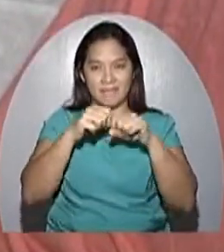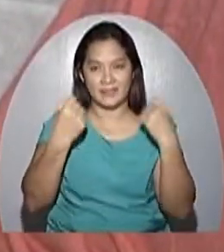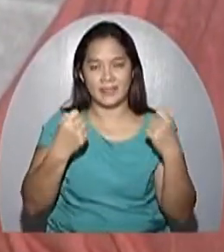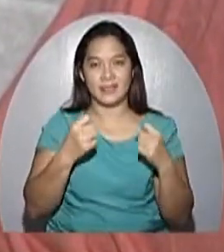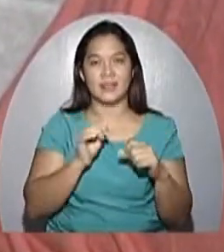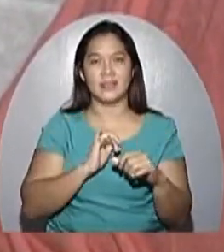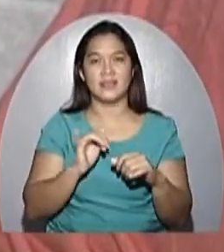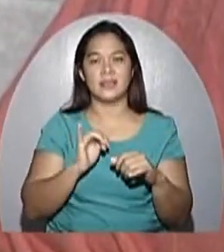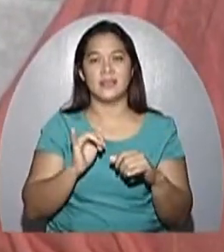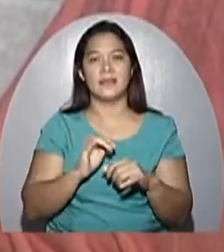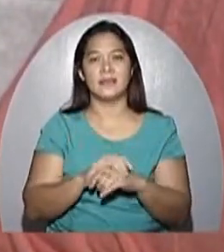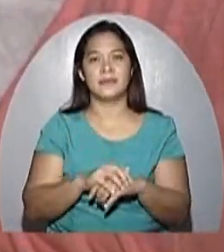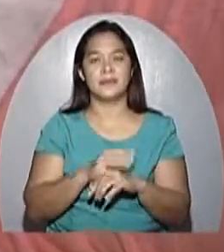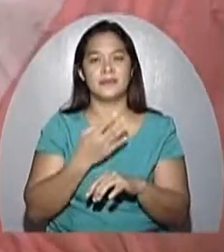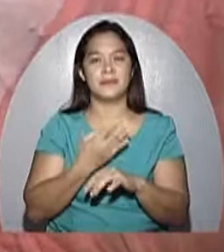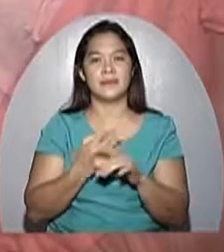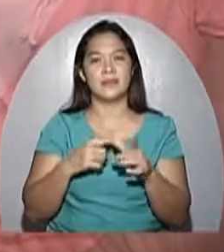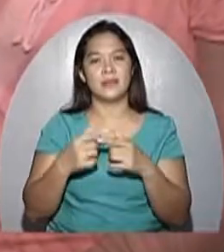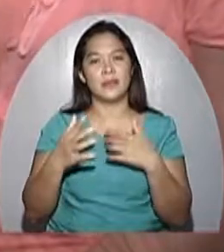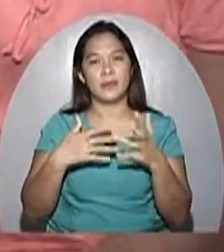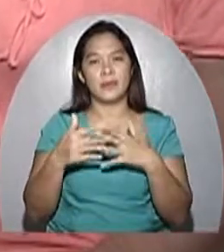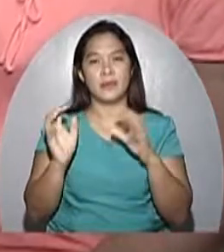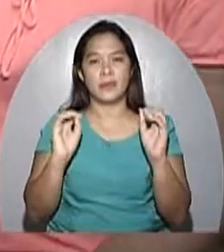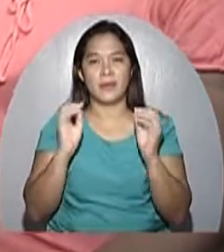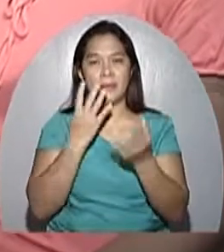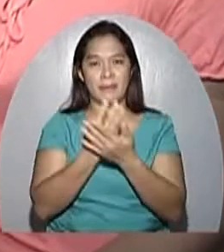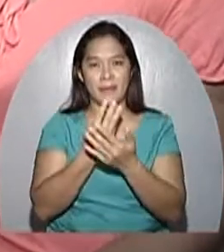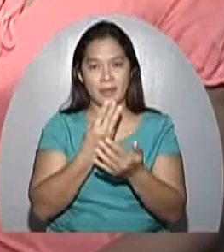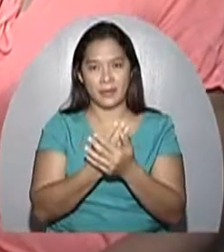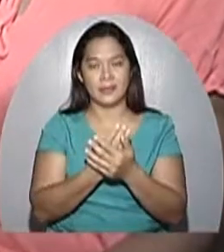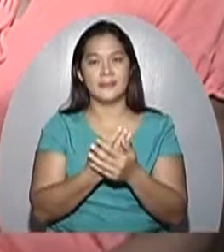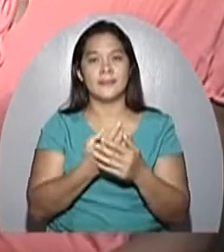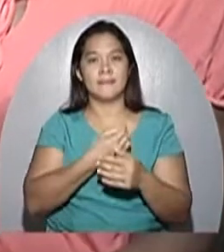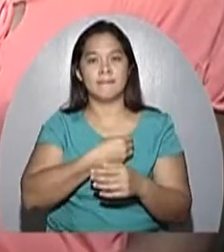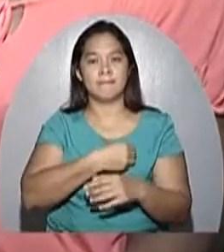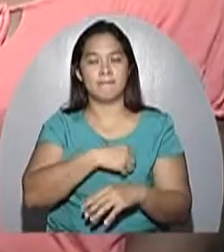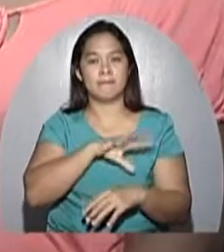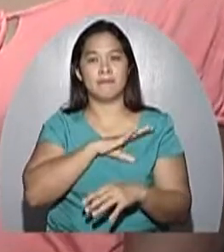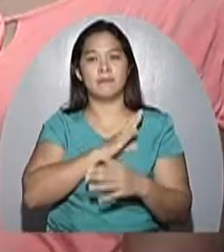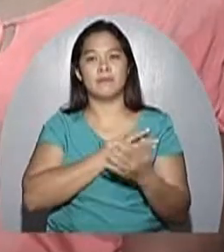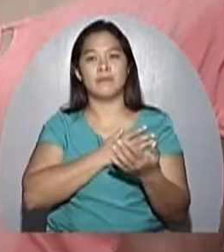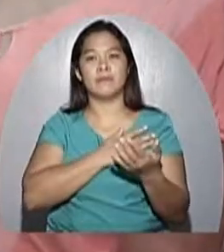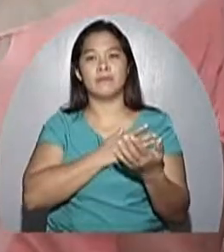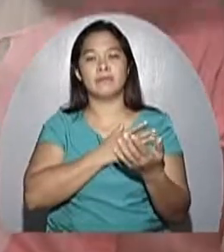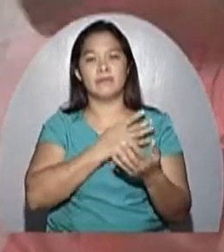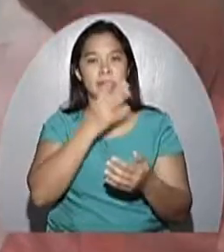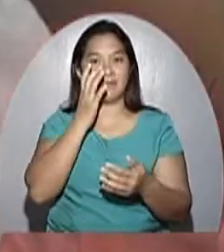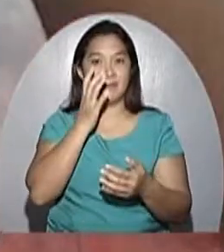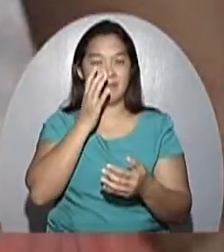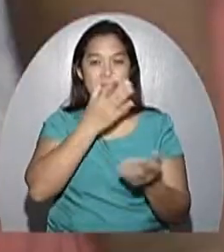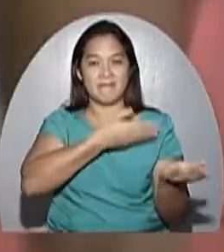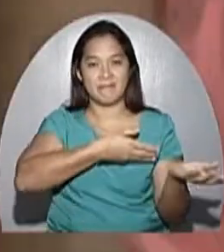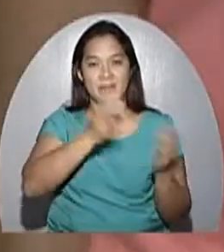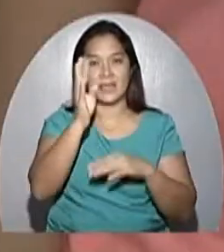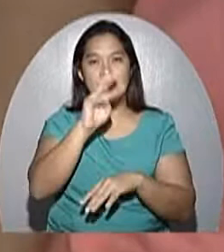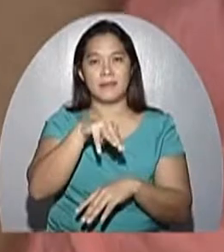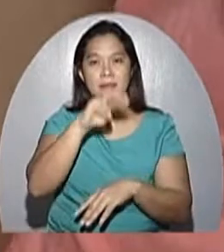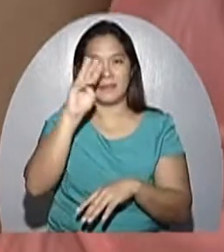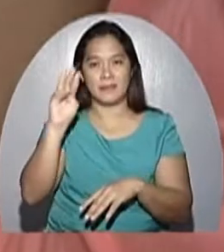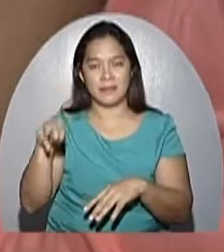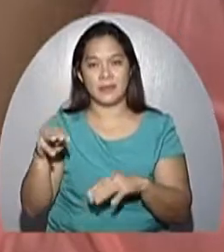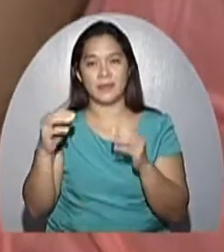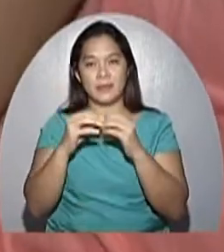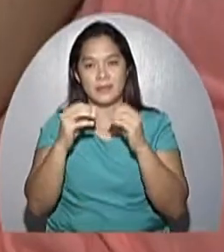yung dito niya, yung buto niya. Kahit na wala silang pera, naglakas ng loob si Cecilia na dali ng kanyang anak sa